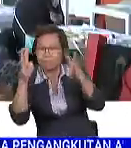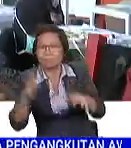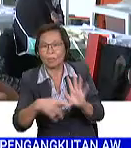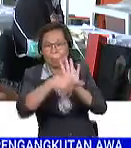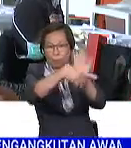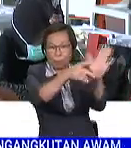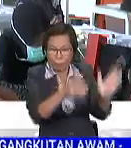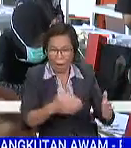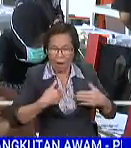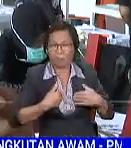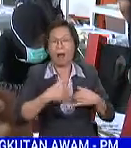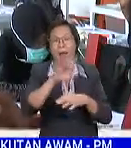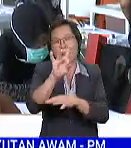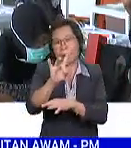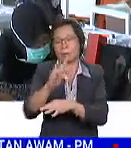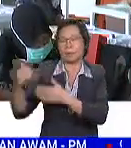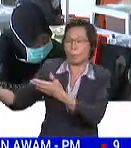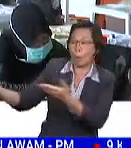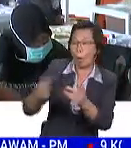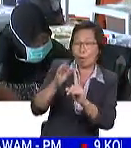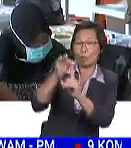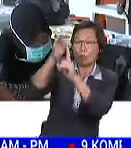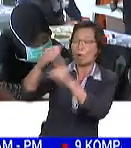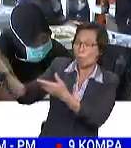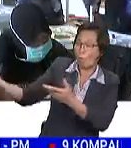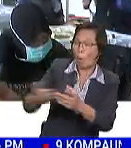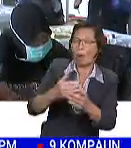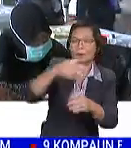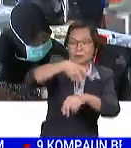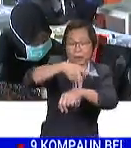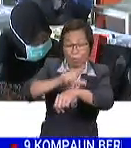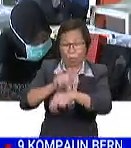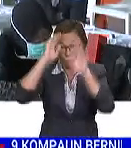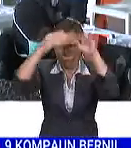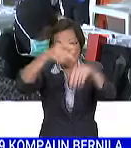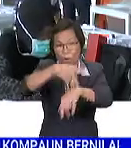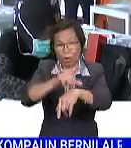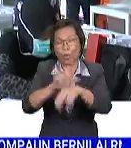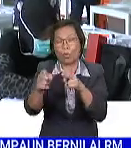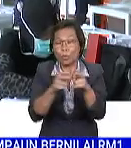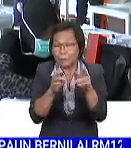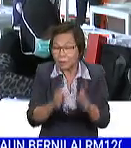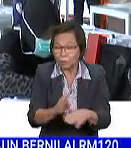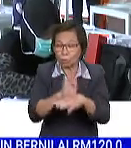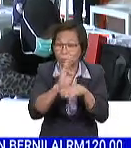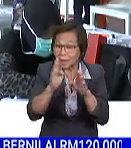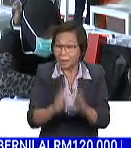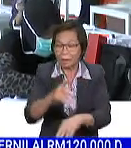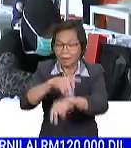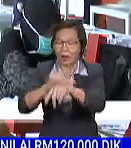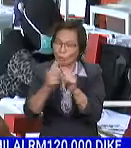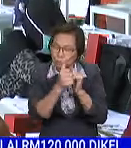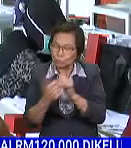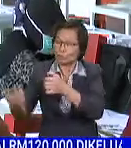Pempamer ada 8. Kita bawakan khusus fokus di Langkawi, di mana usahawan-usahawan kraf Langkawi yang bersama-sama dengan pihak